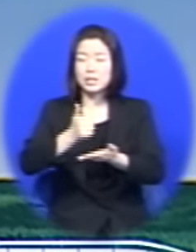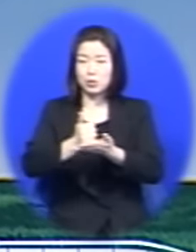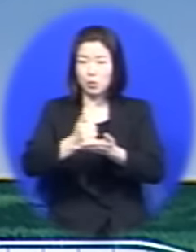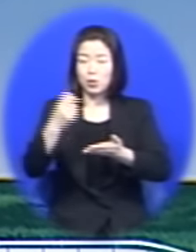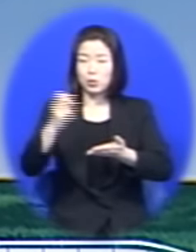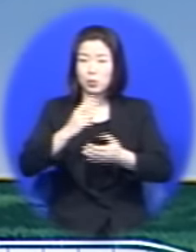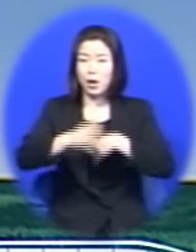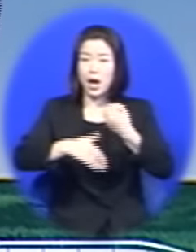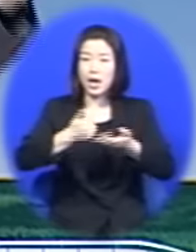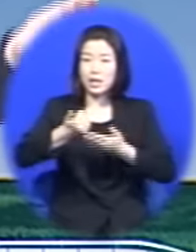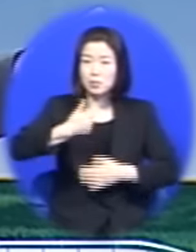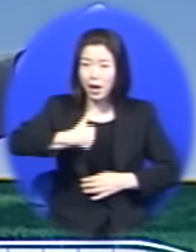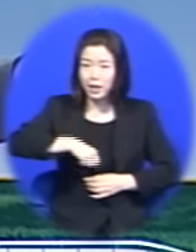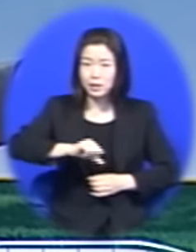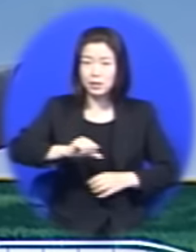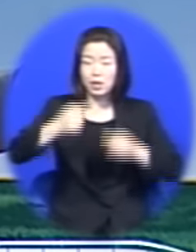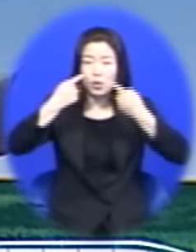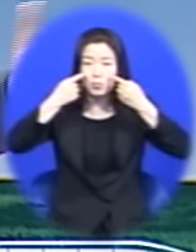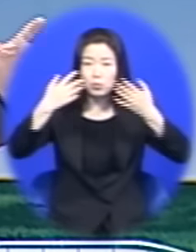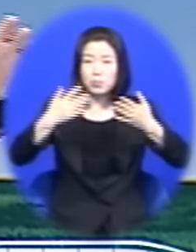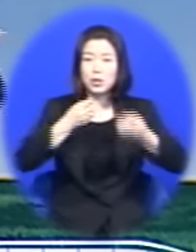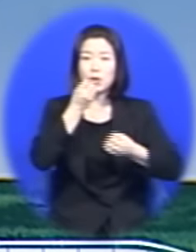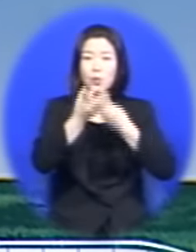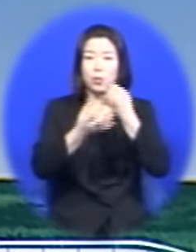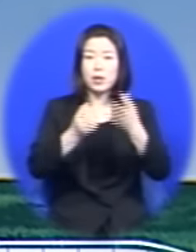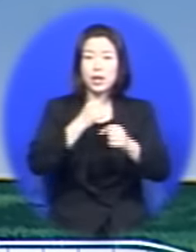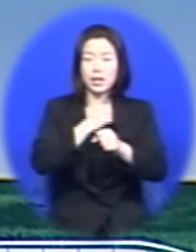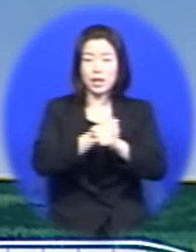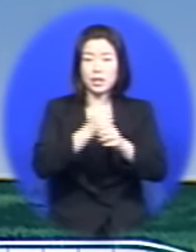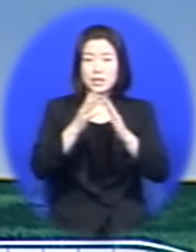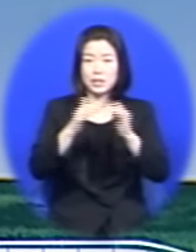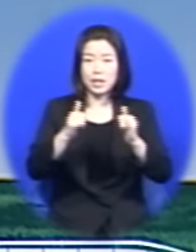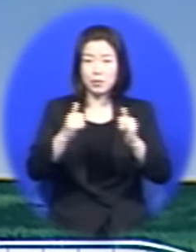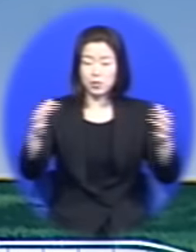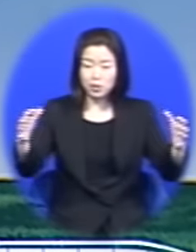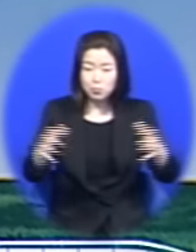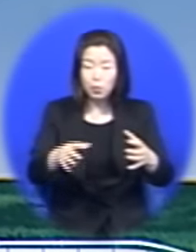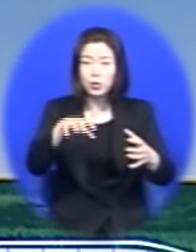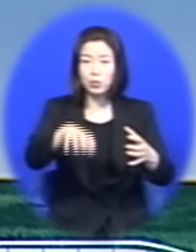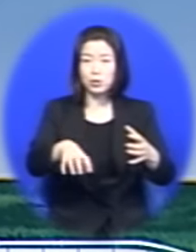하나님의 아들이라고 분명히 고백하는 사람들이 모인 곳이 교회예요.